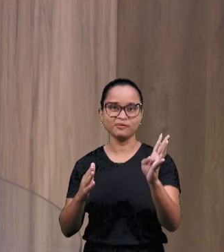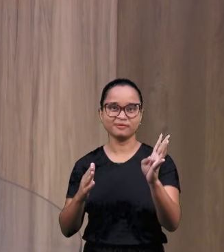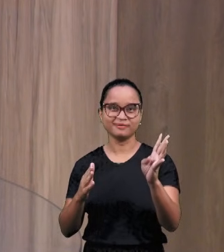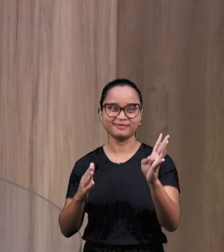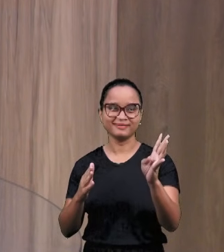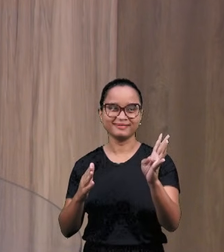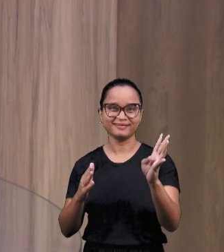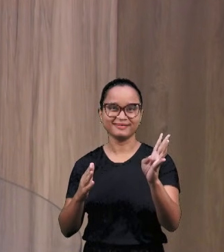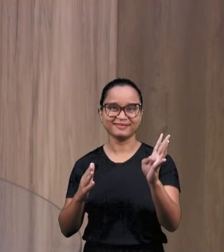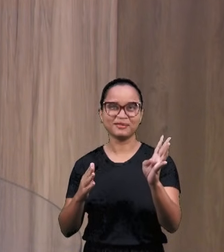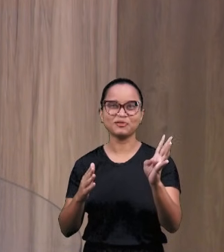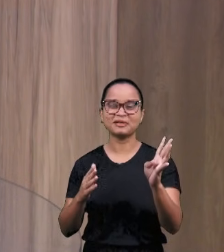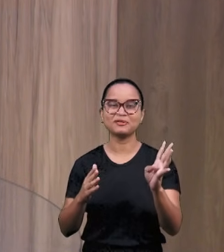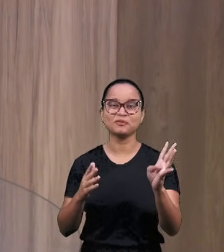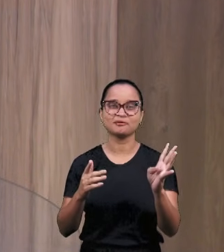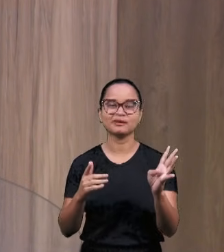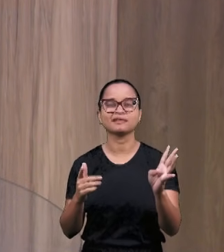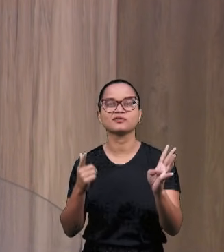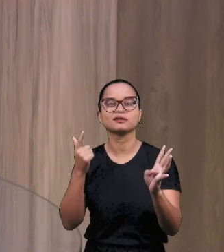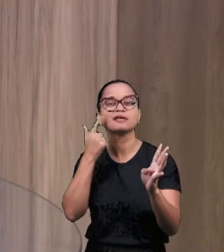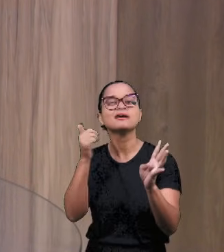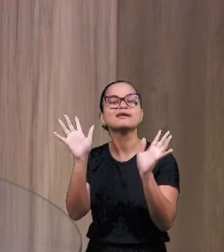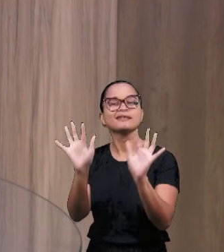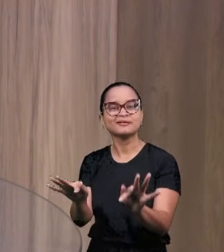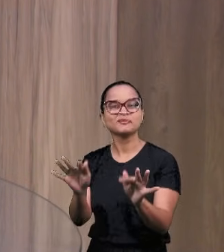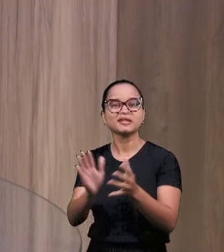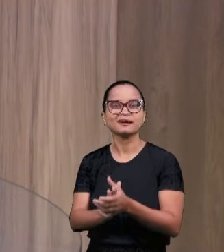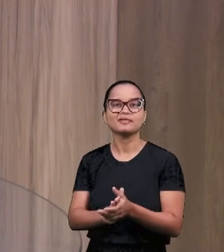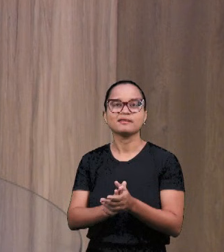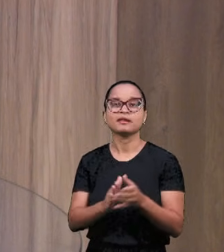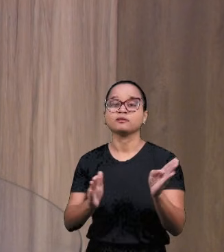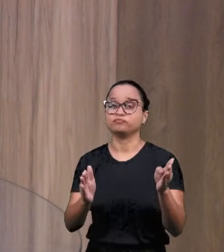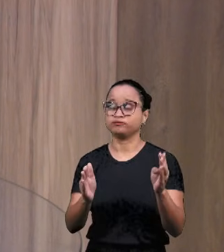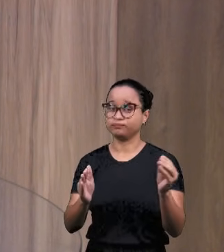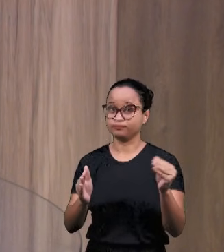e à la fin, ensemble avec le chocalho, on va retenir.